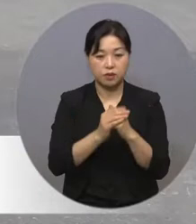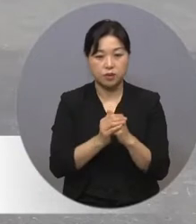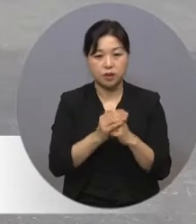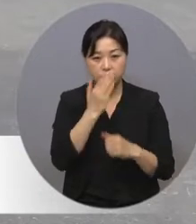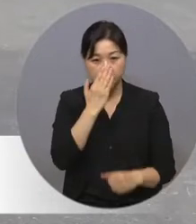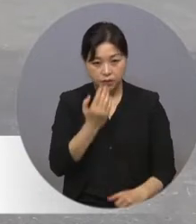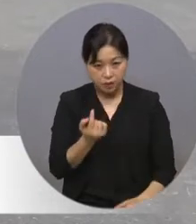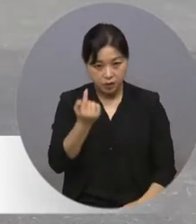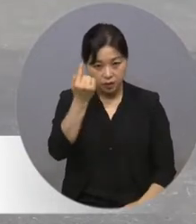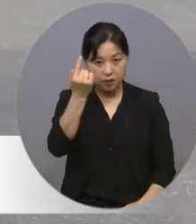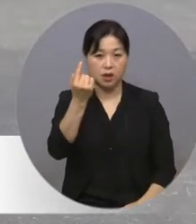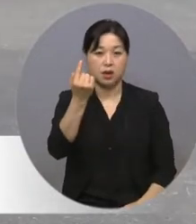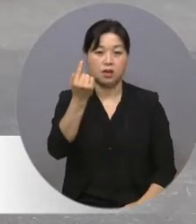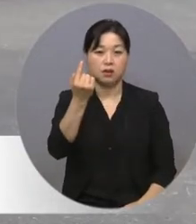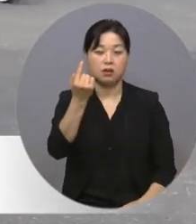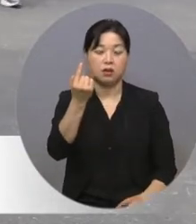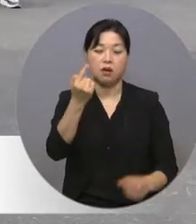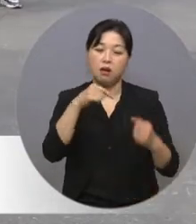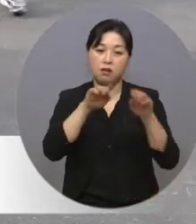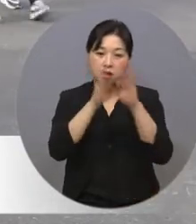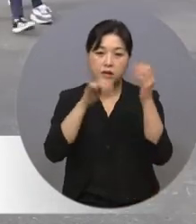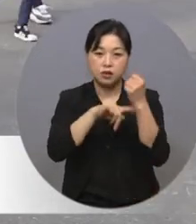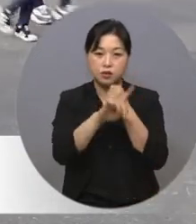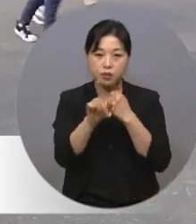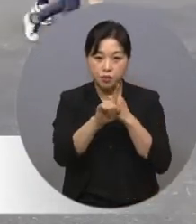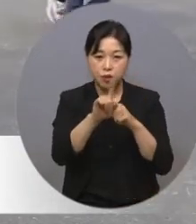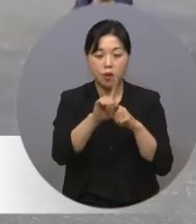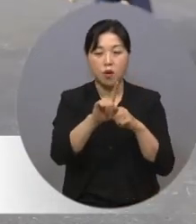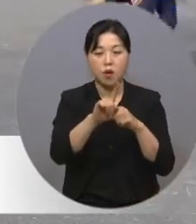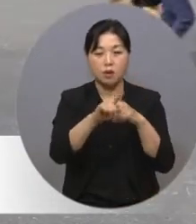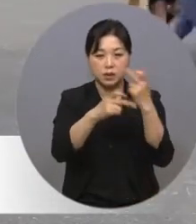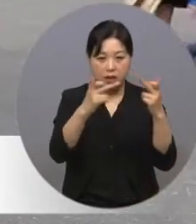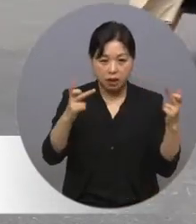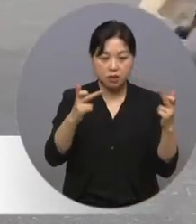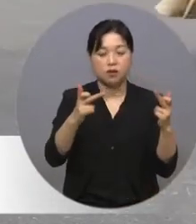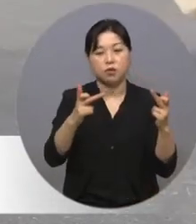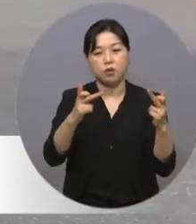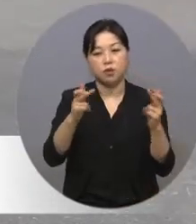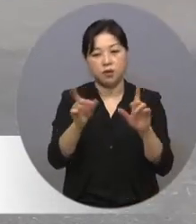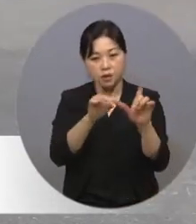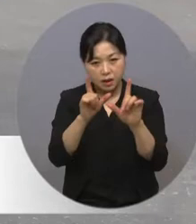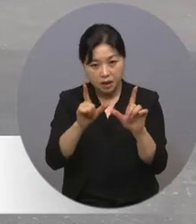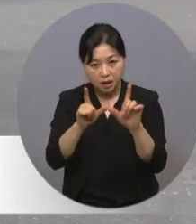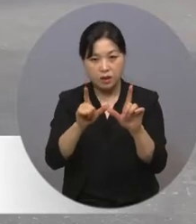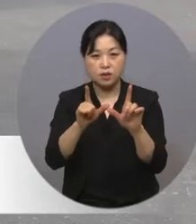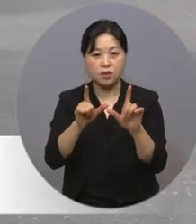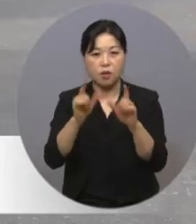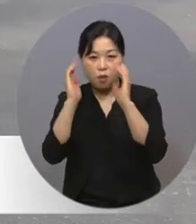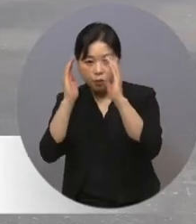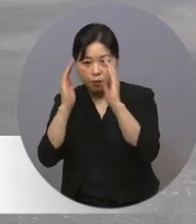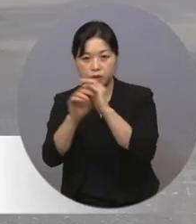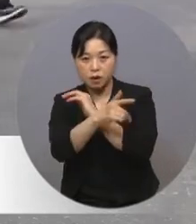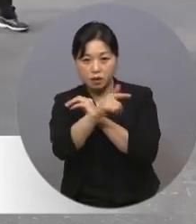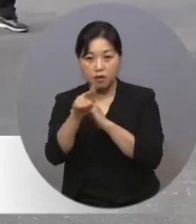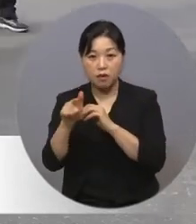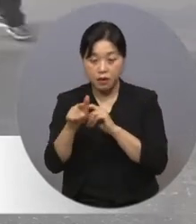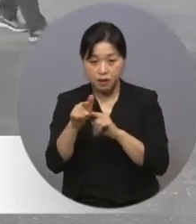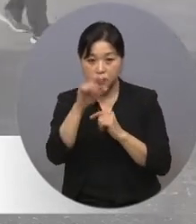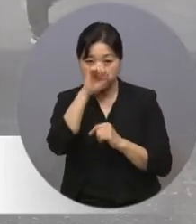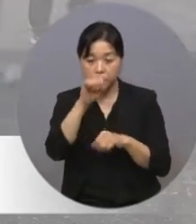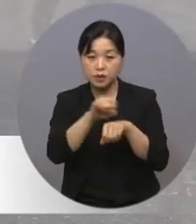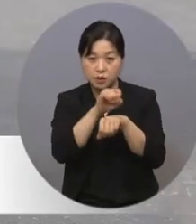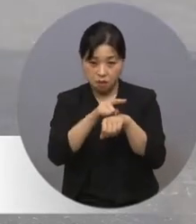생태 또 학습이라는 오래된 컨텐츠를 살려서 전국 평생학습 박람회를 빛내고 있다고 생각을